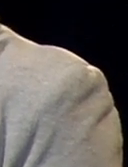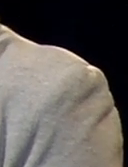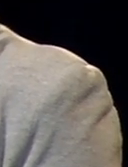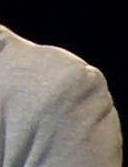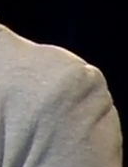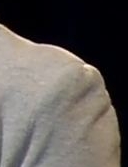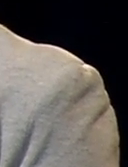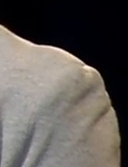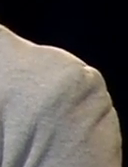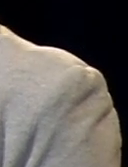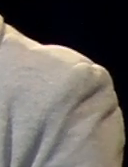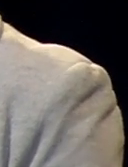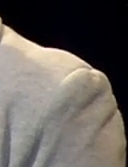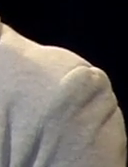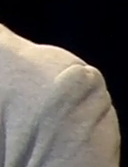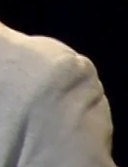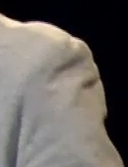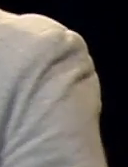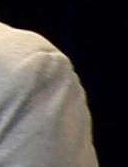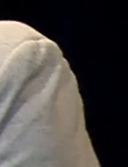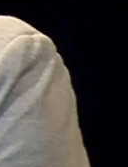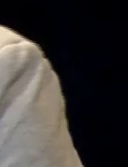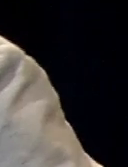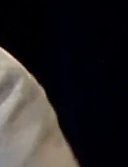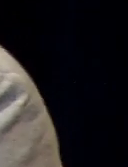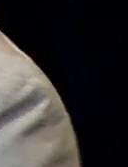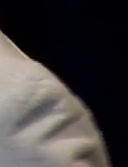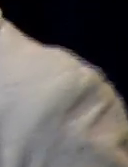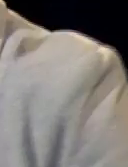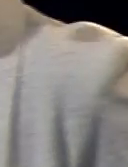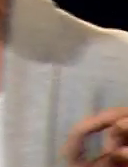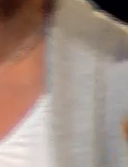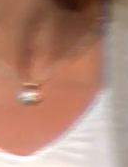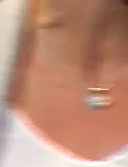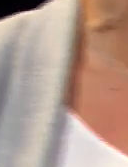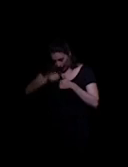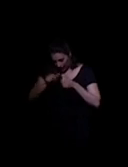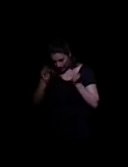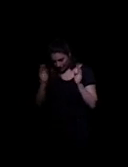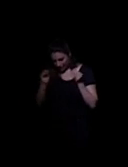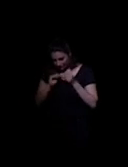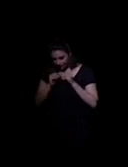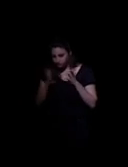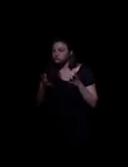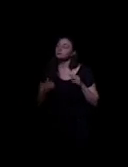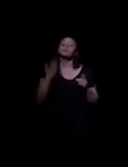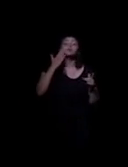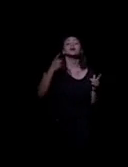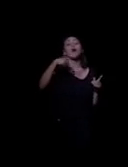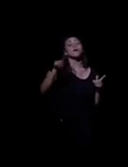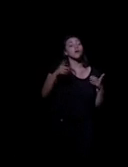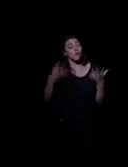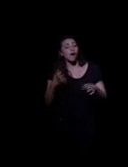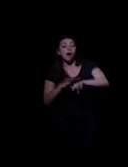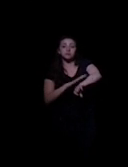J'ai pas terminé. C'est ma petite pause pour retrouver mon fil encore. Alors, pour celles qui choisissent quand même une carrière exigeante, quel que soit le